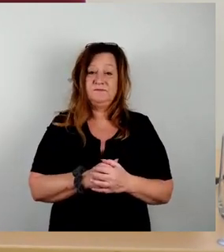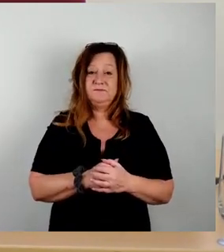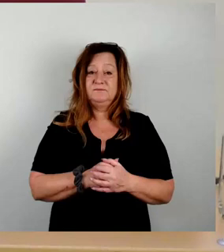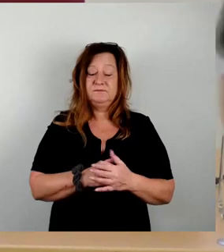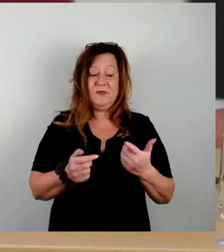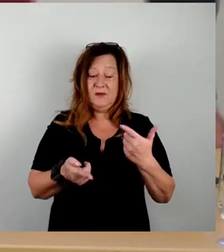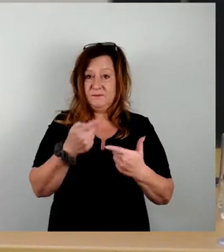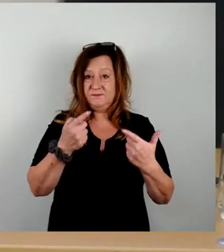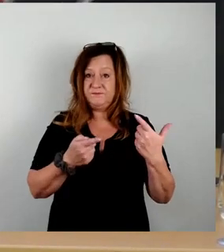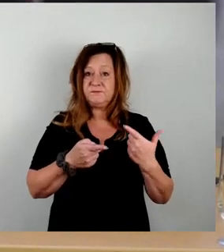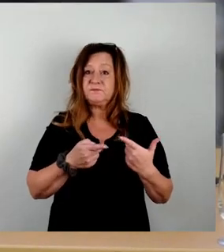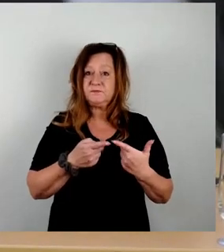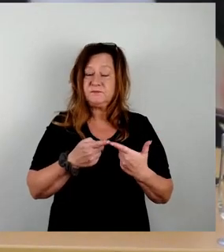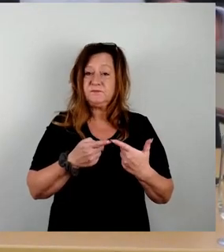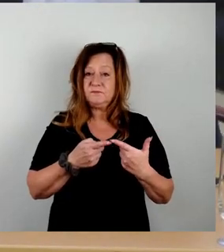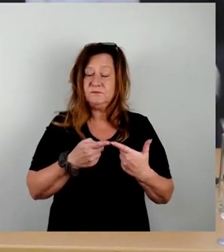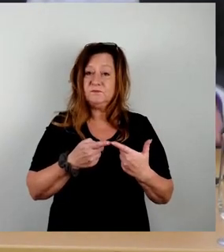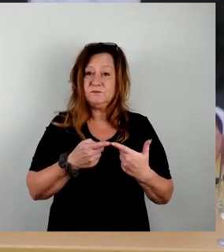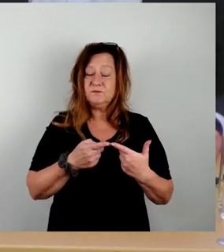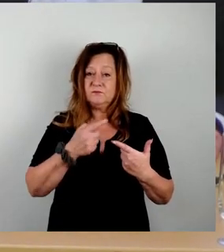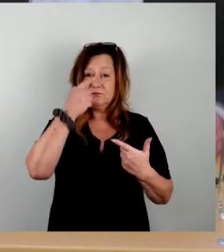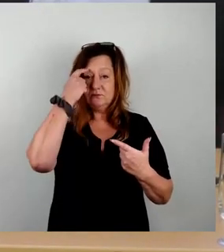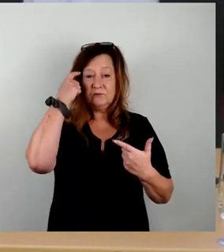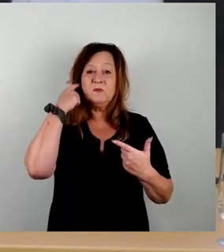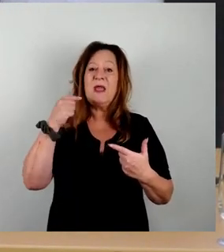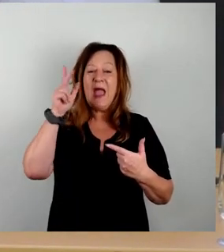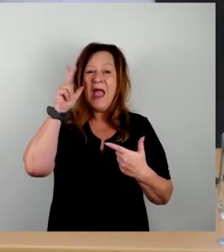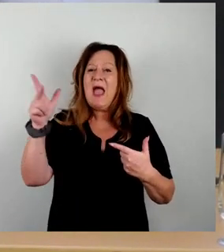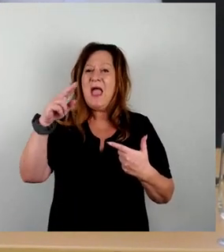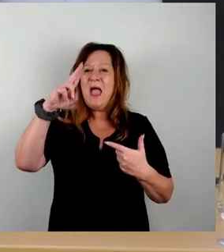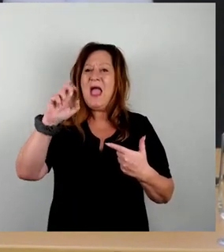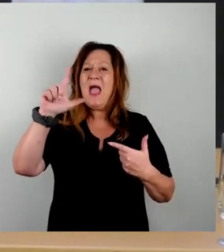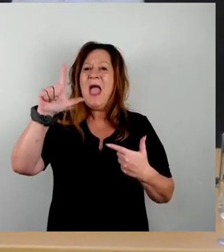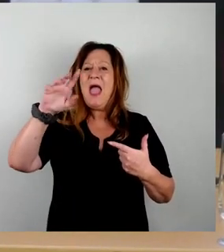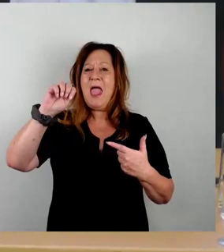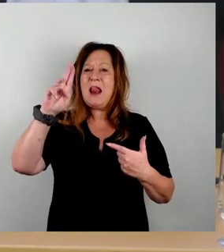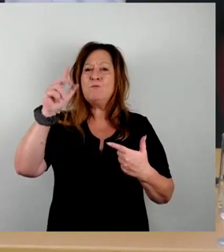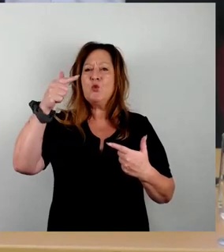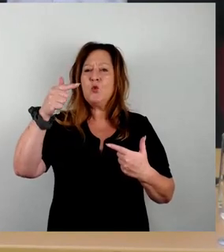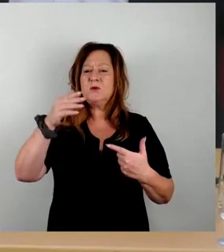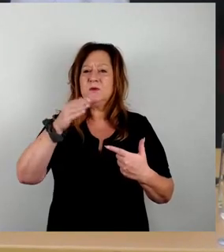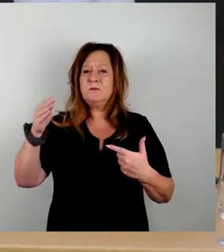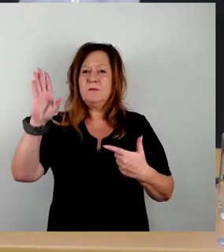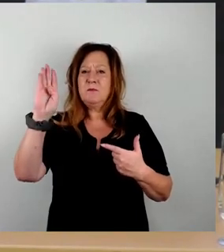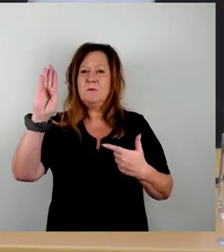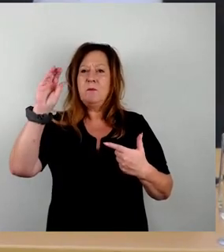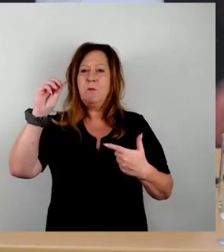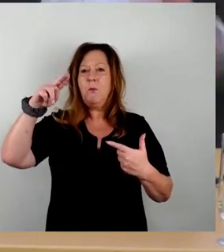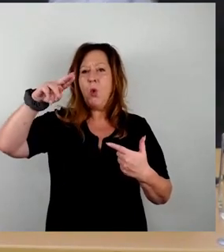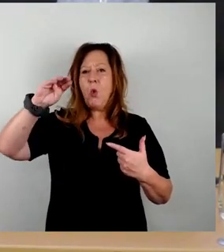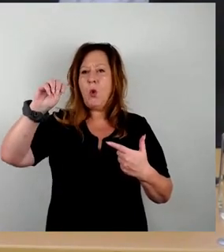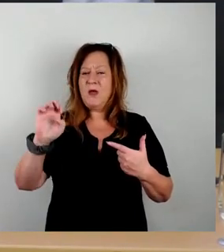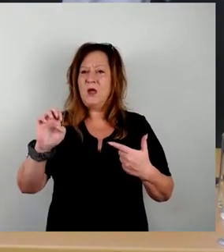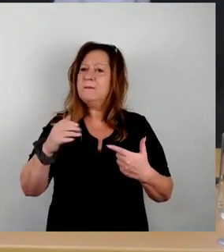ich als Nächsten Herrn Helmut Böhme. Bitte schön, Sie dürfen hier nach